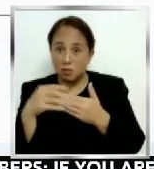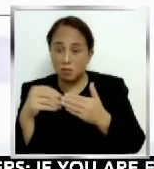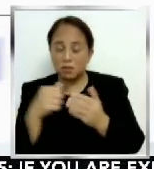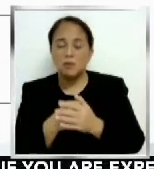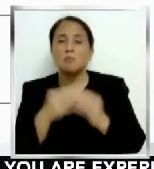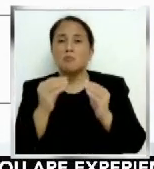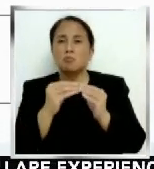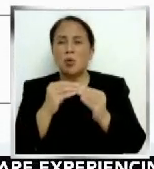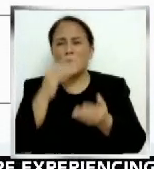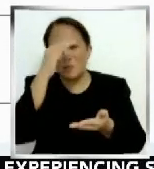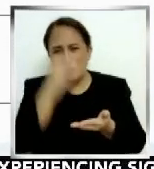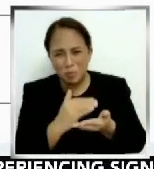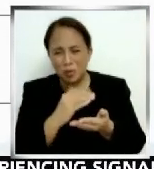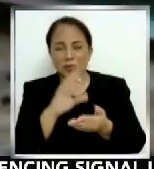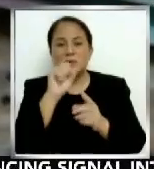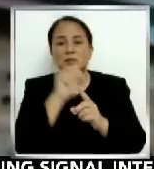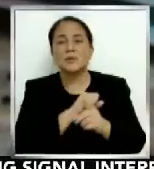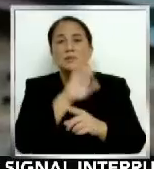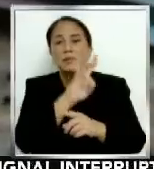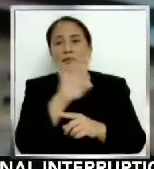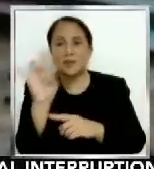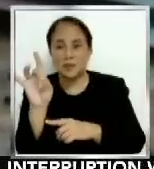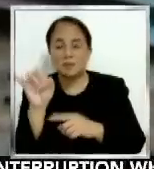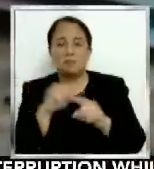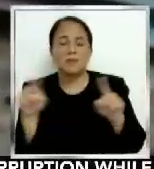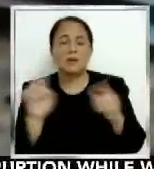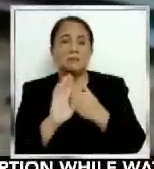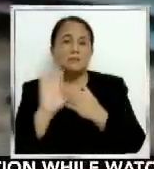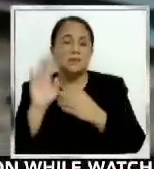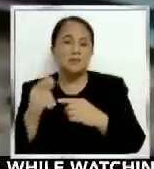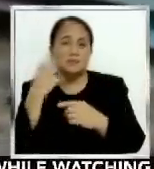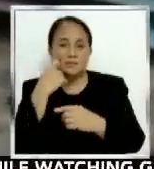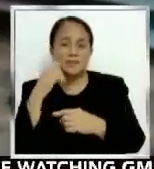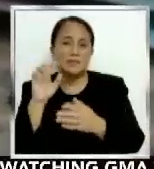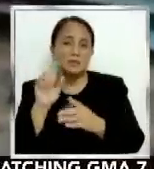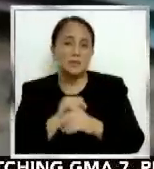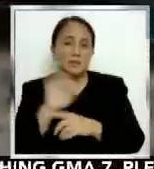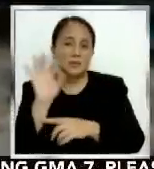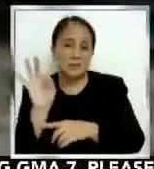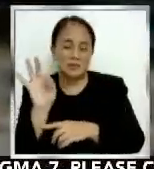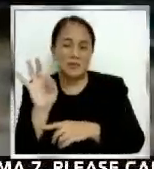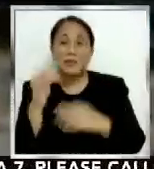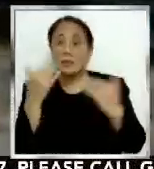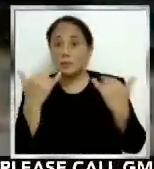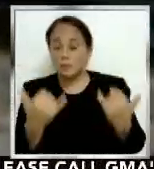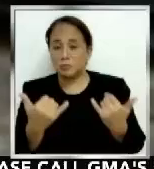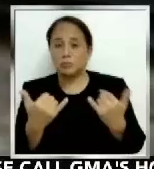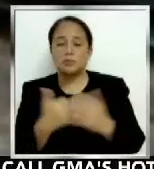noong September 7 at 8, pero nakabawi ng bahagya nitong September 9. At ngayong araw, nagsara ito